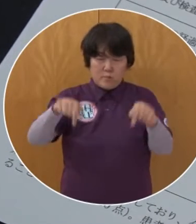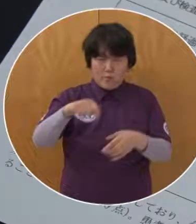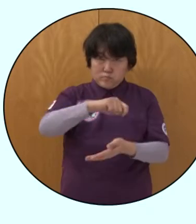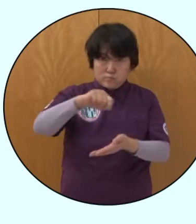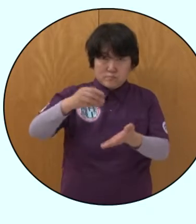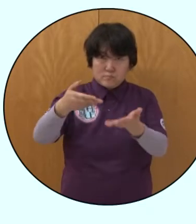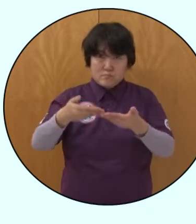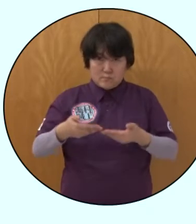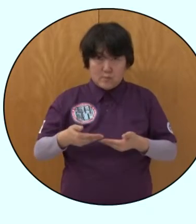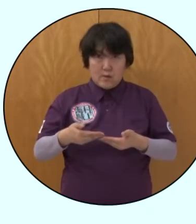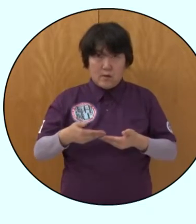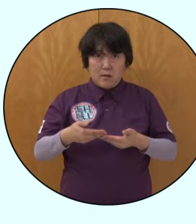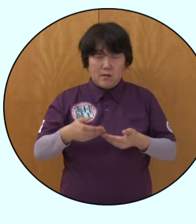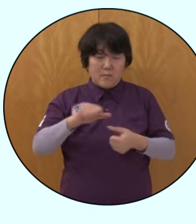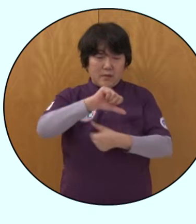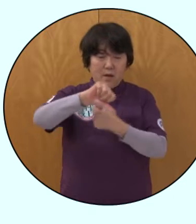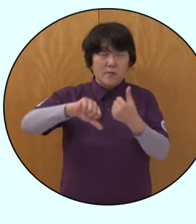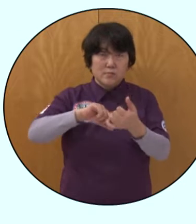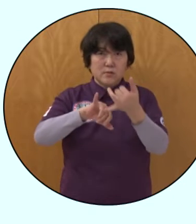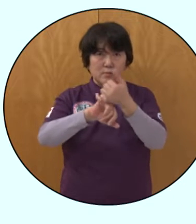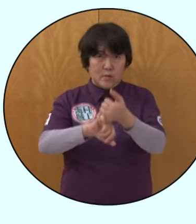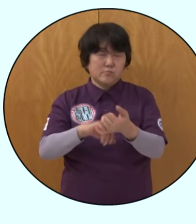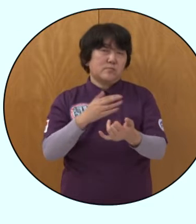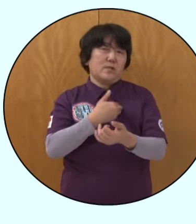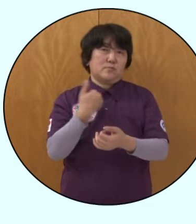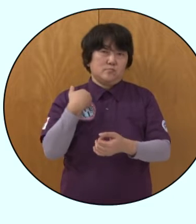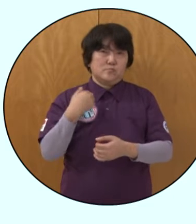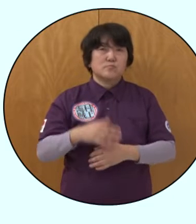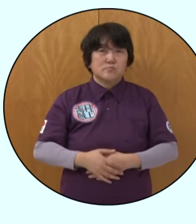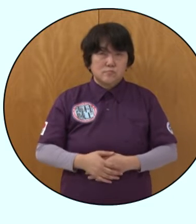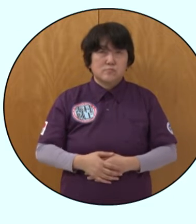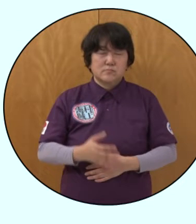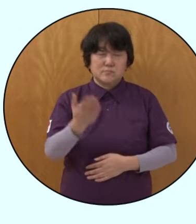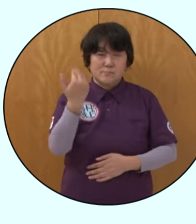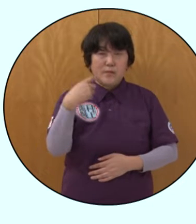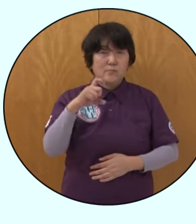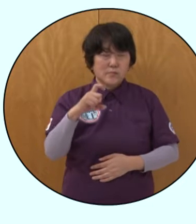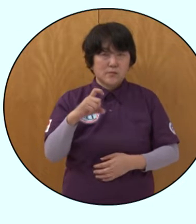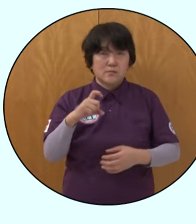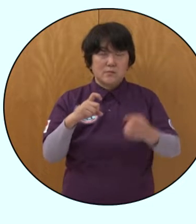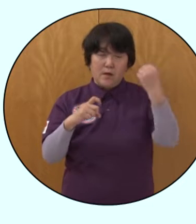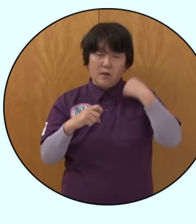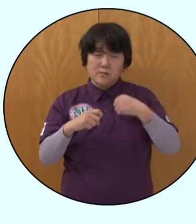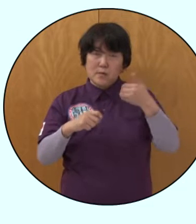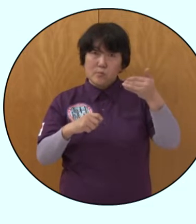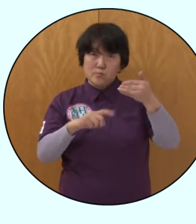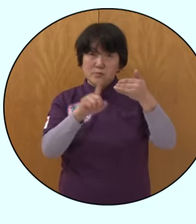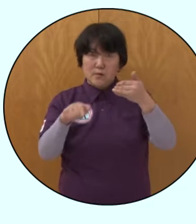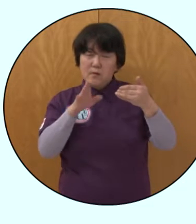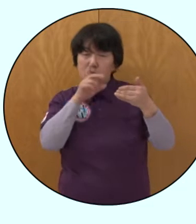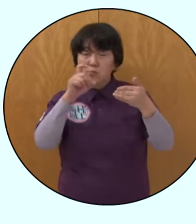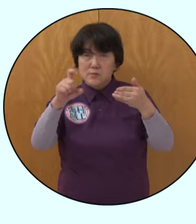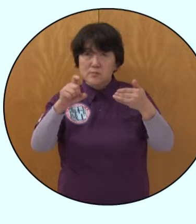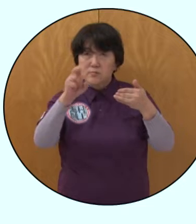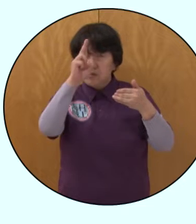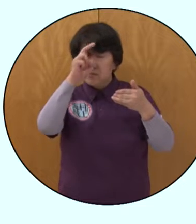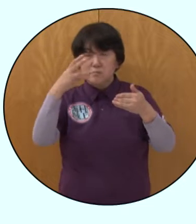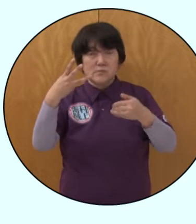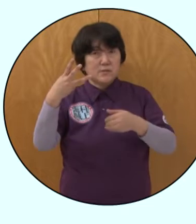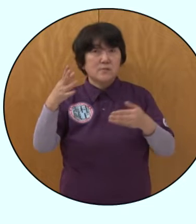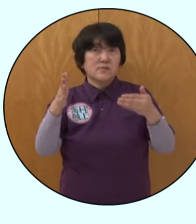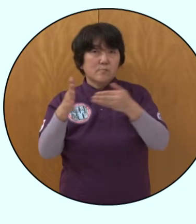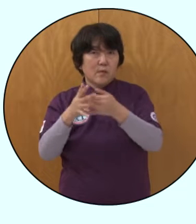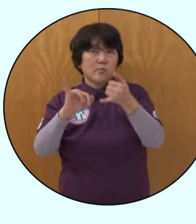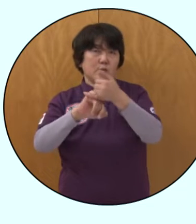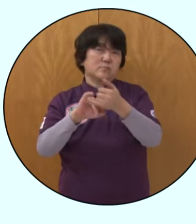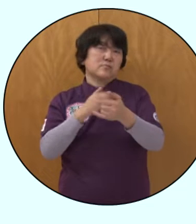ょう。預かる子ちゃんから予約することができます。前日9時から当日3時まで受付をしています。